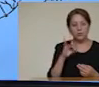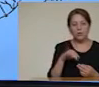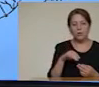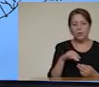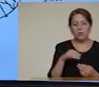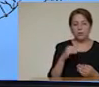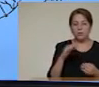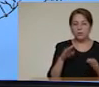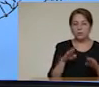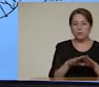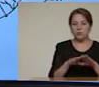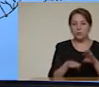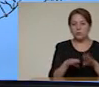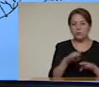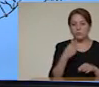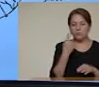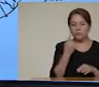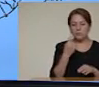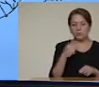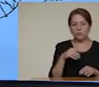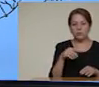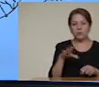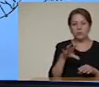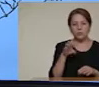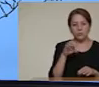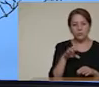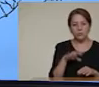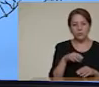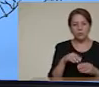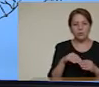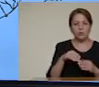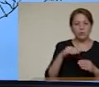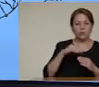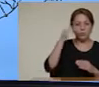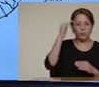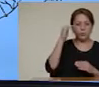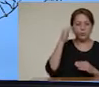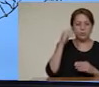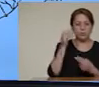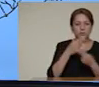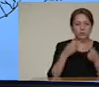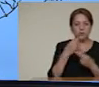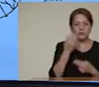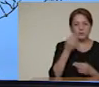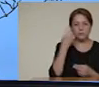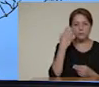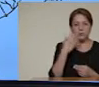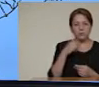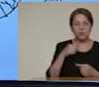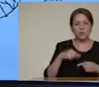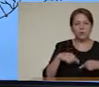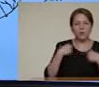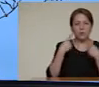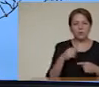qiyosiy bir suratda ifodalab etilishi. Yuqoridagi tasvirlar esa, ya'ni sizga ma'lum, keyingi